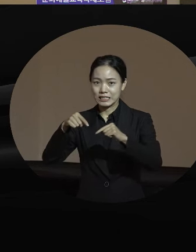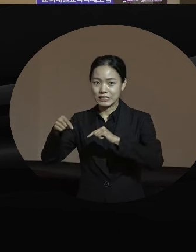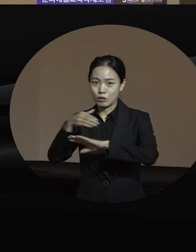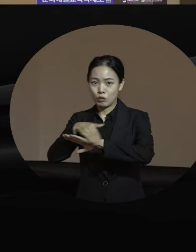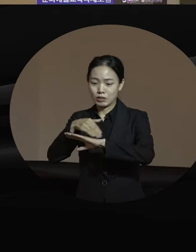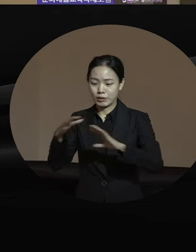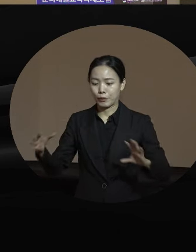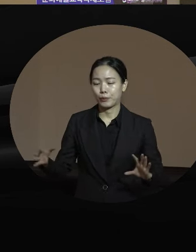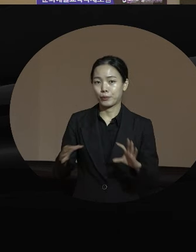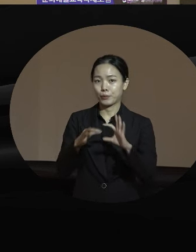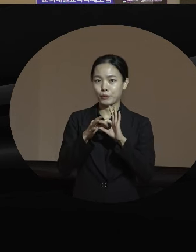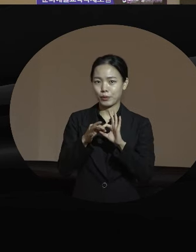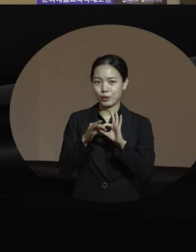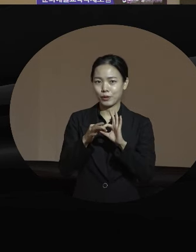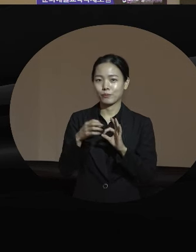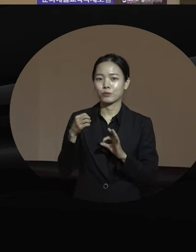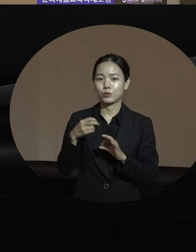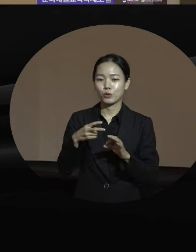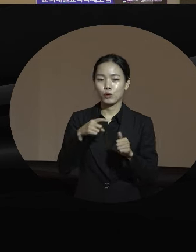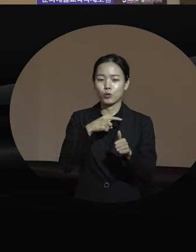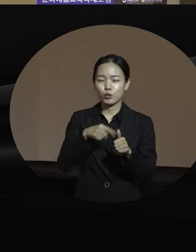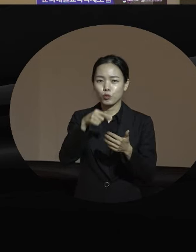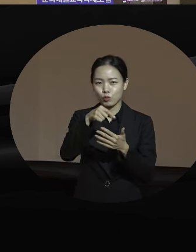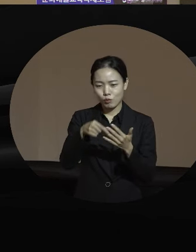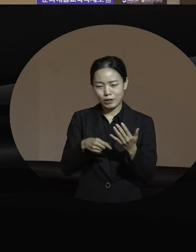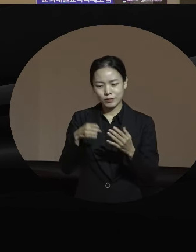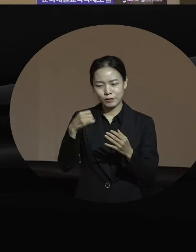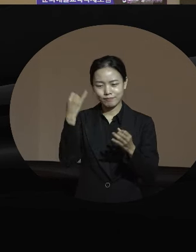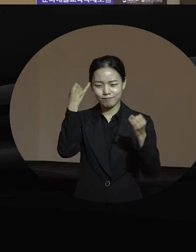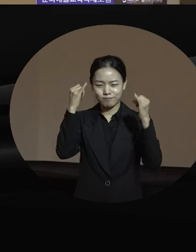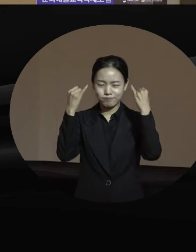융합하면서 교육과정에 적극적으로 활용되어 왔기 때문입니다.